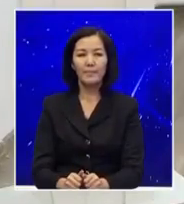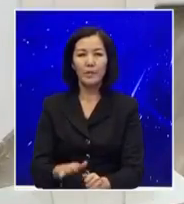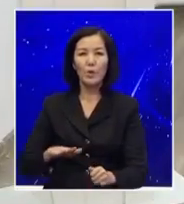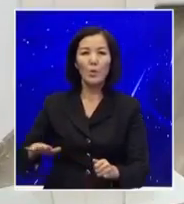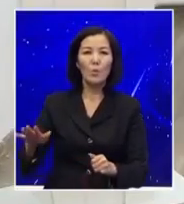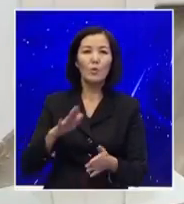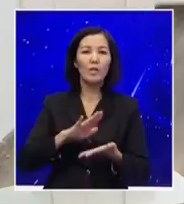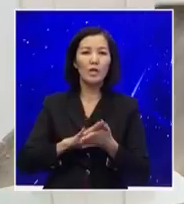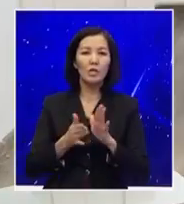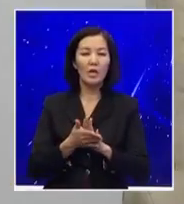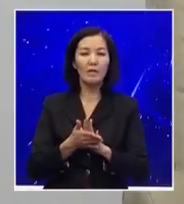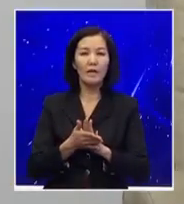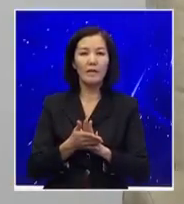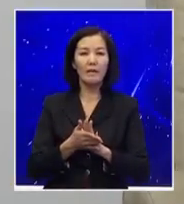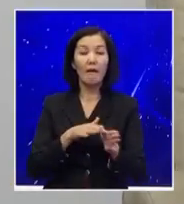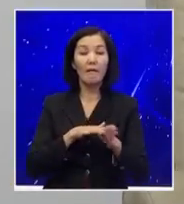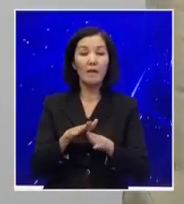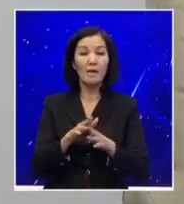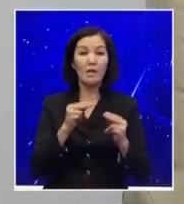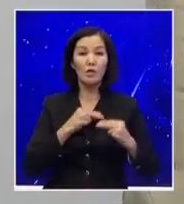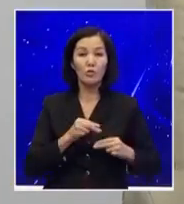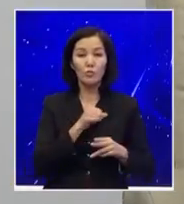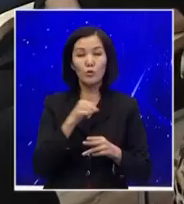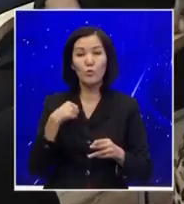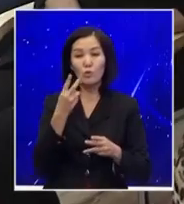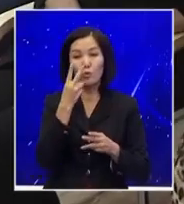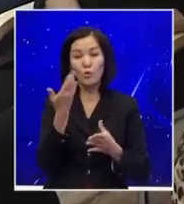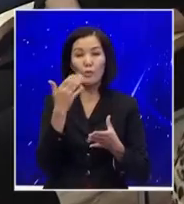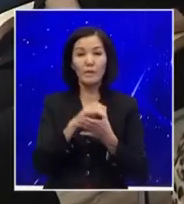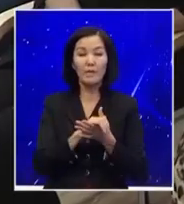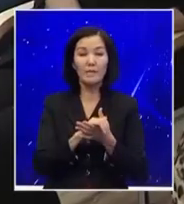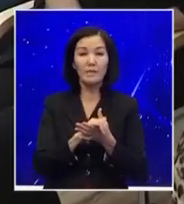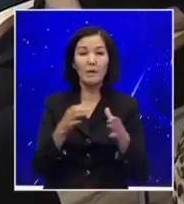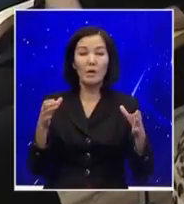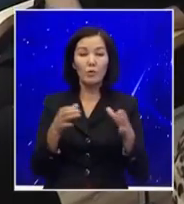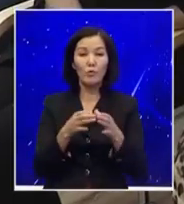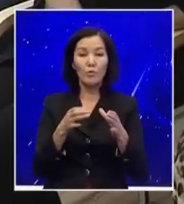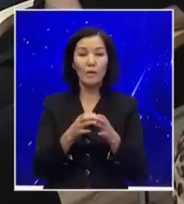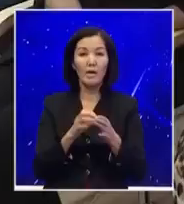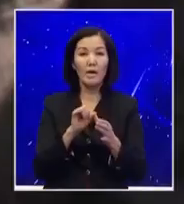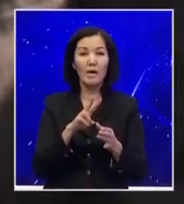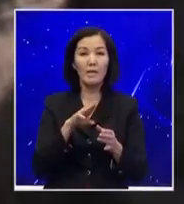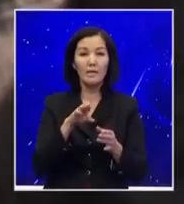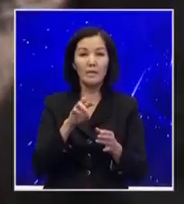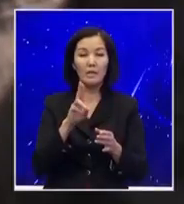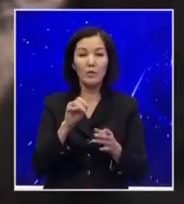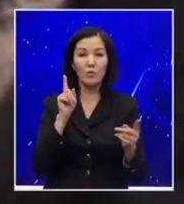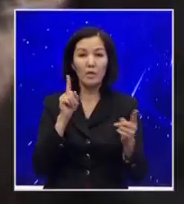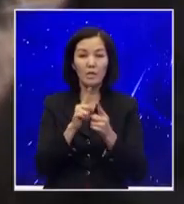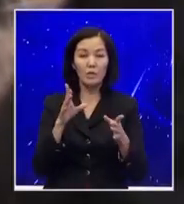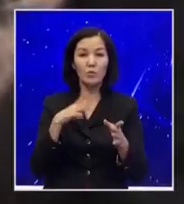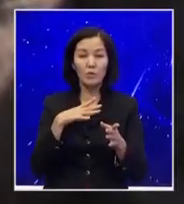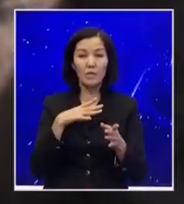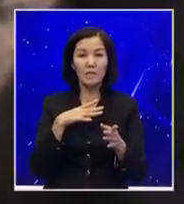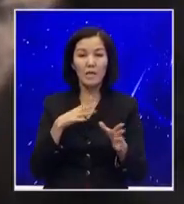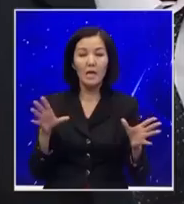Өңірдегі ахуалды бағамдап атқарылып жатқан шаруаларды көзбен көруге келген мониторинг топ мүшелері антикор орталығында кездесу өткізді.